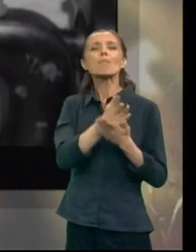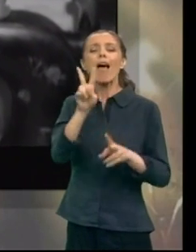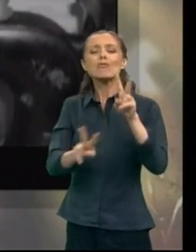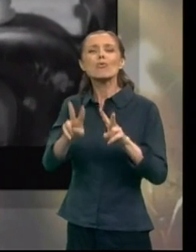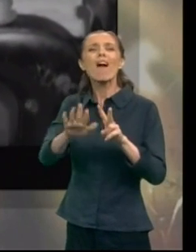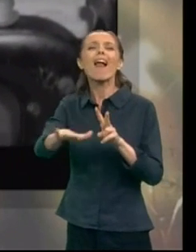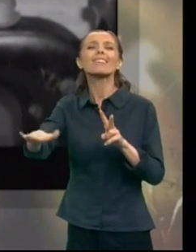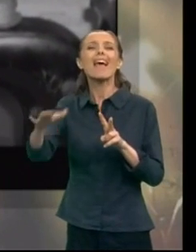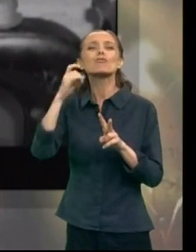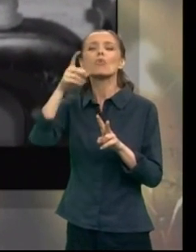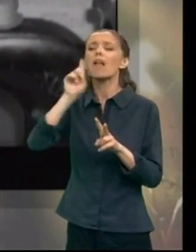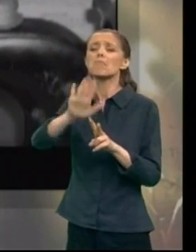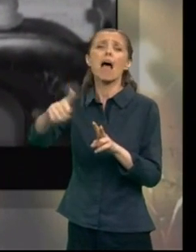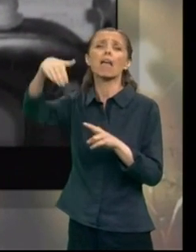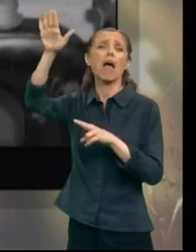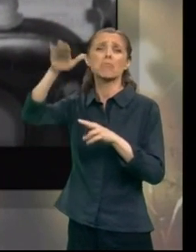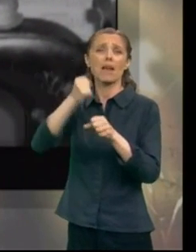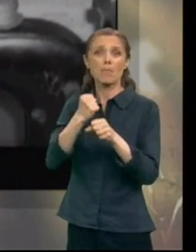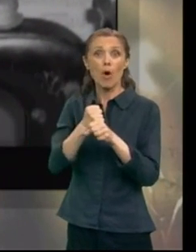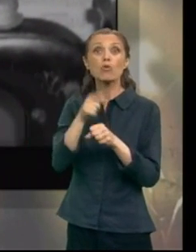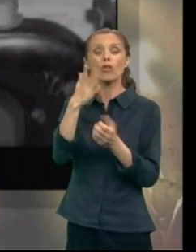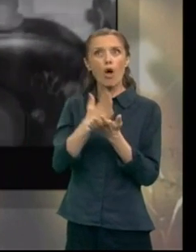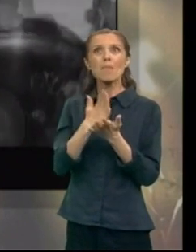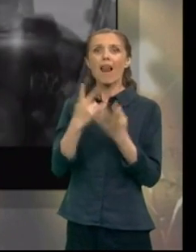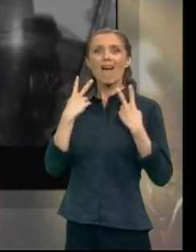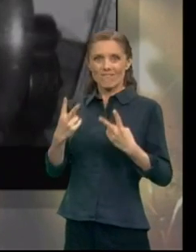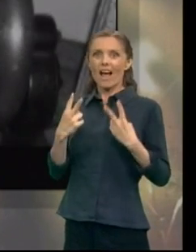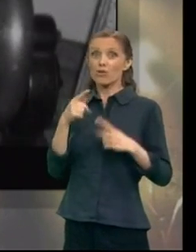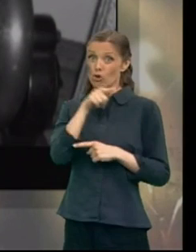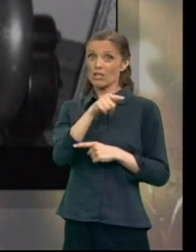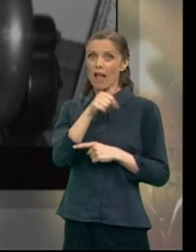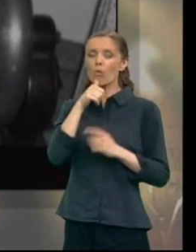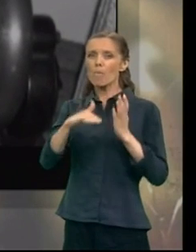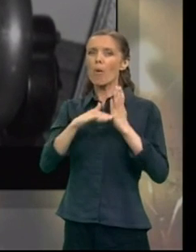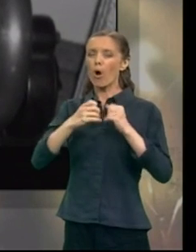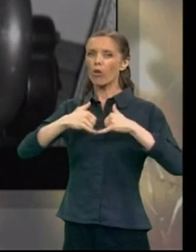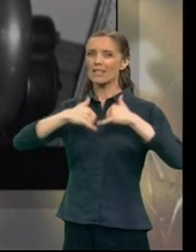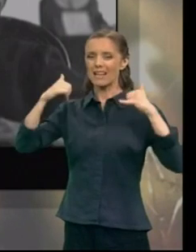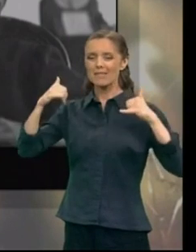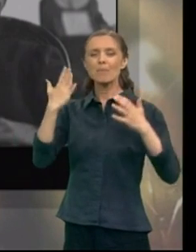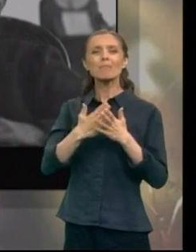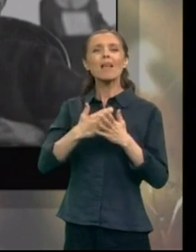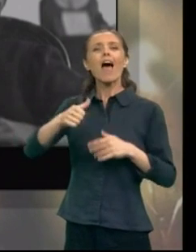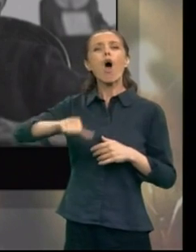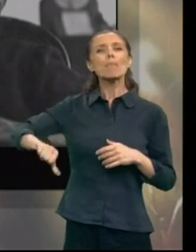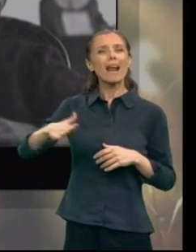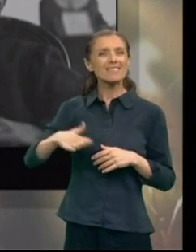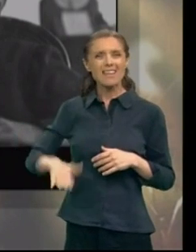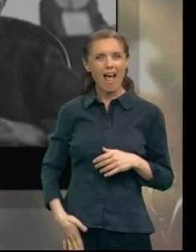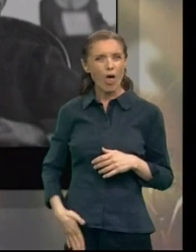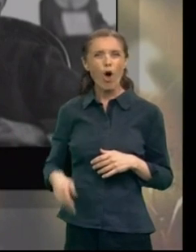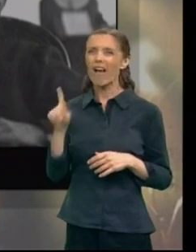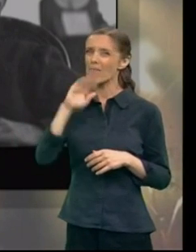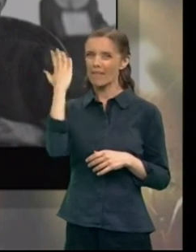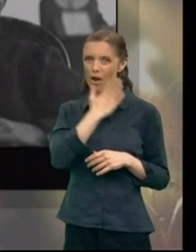bile na poslu, što je za nju bila važna dužnost i pomagala joj u sazrevanju. Nakon neuspešne operacije nogu, otišla je na